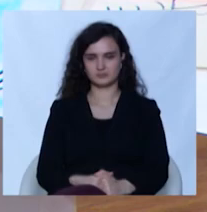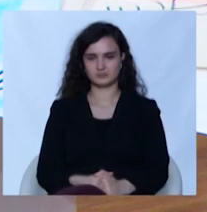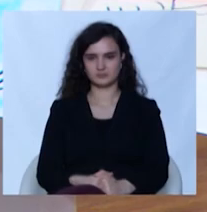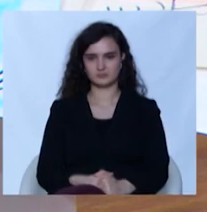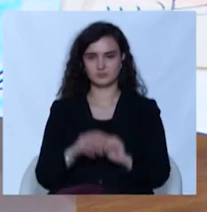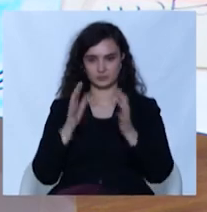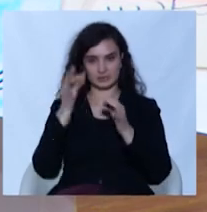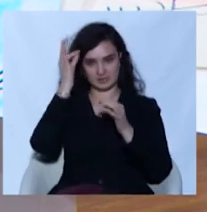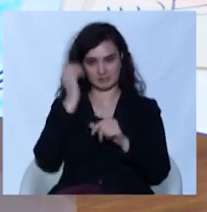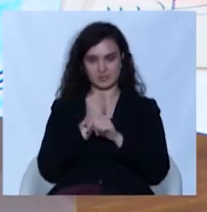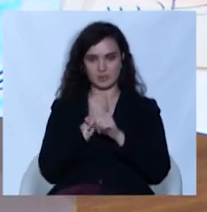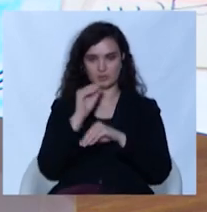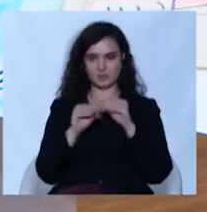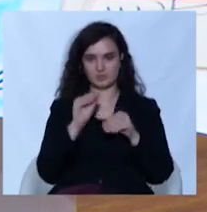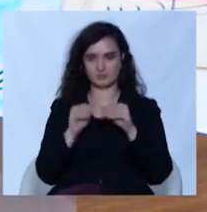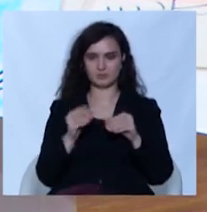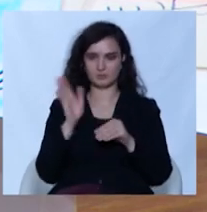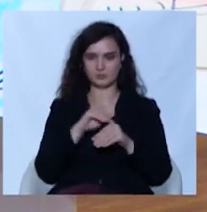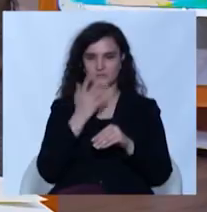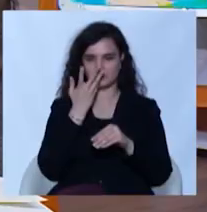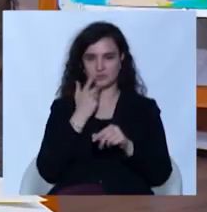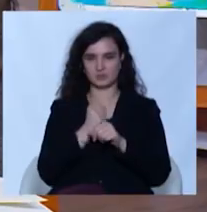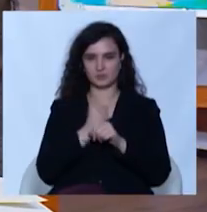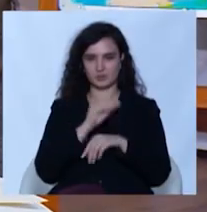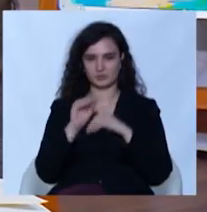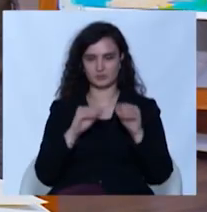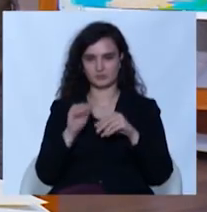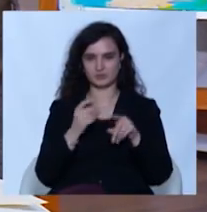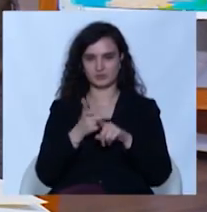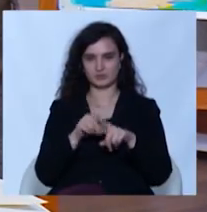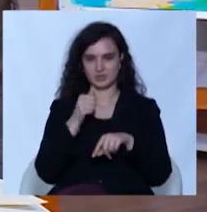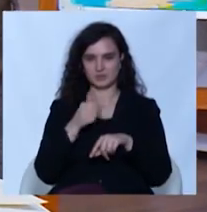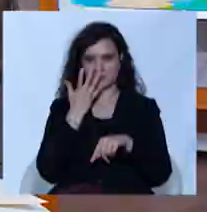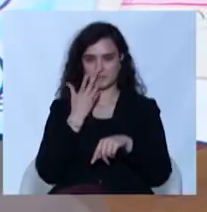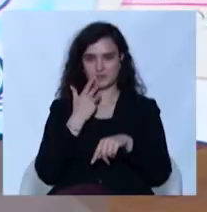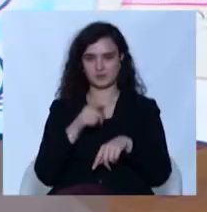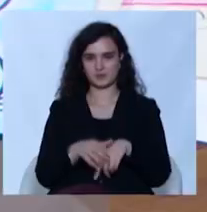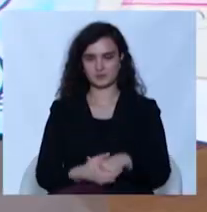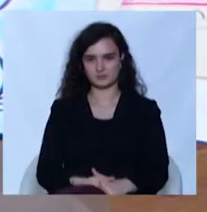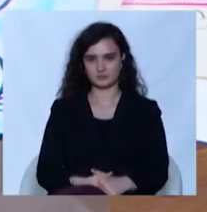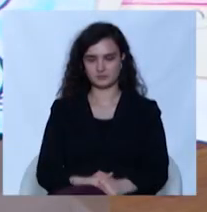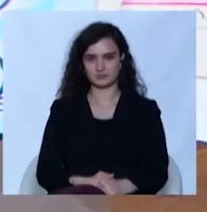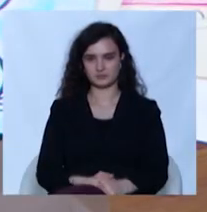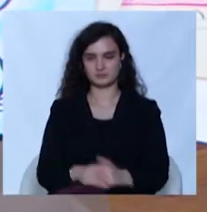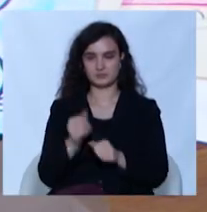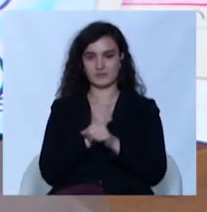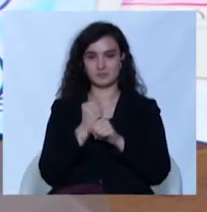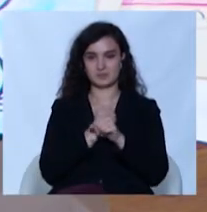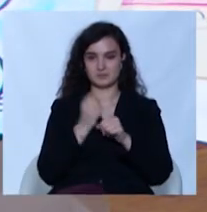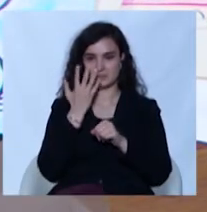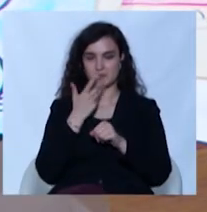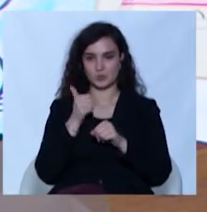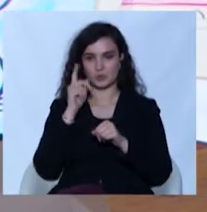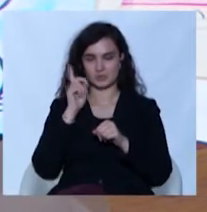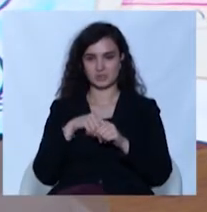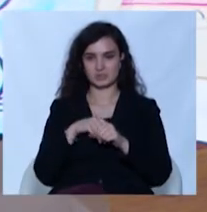ოცფათ თმებს. მოდით ამ ფერი გავუკეთოთ, ეს ძალიან კაი ფერი ეს არის. ყავისფერი, ოღონდ